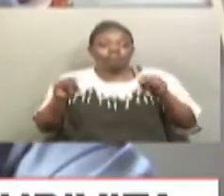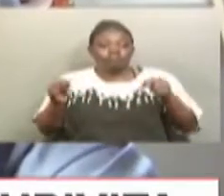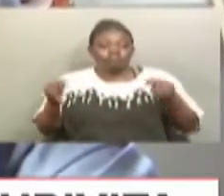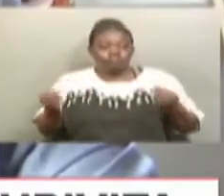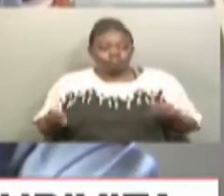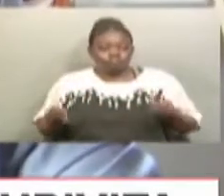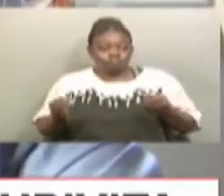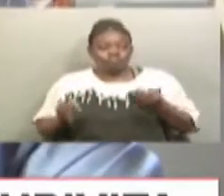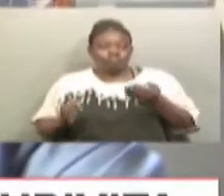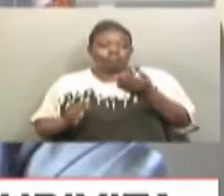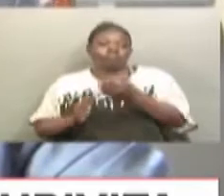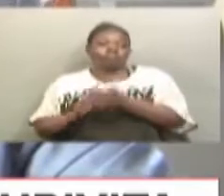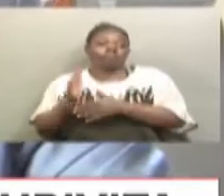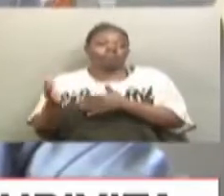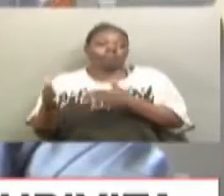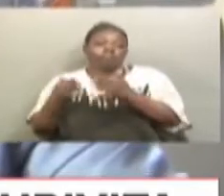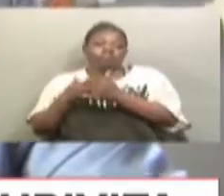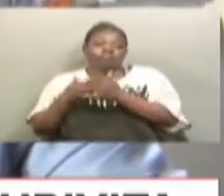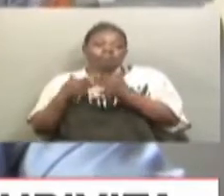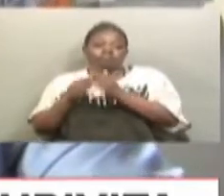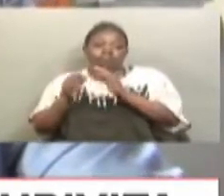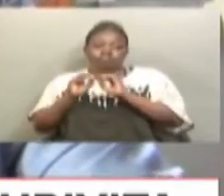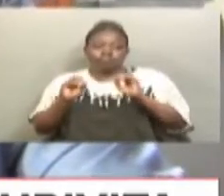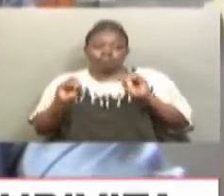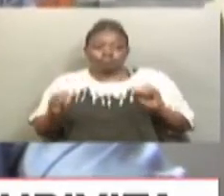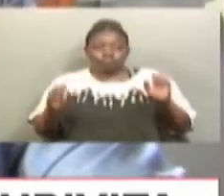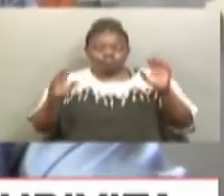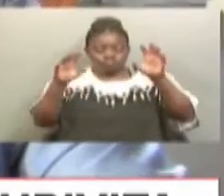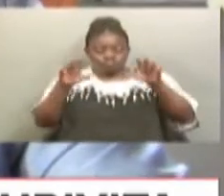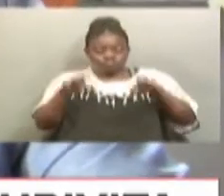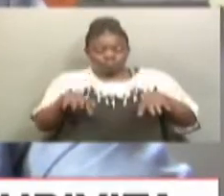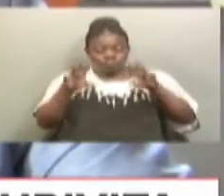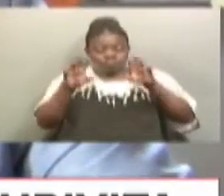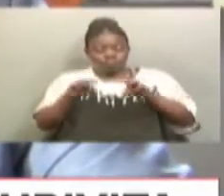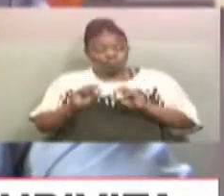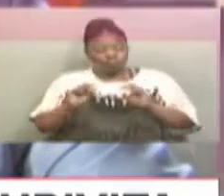Tetufunye okukataaganyizibwa kwonna enkuba tetonnye ebigezo bituuse